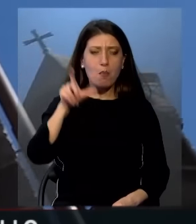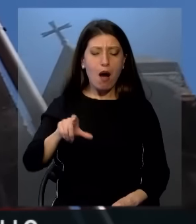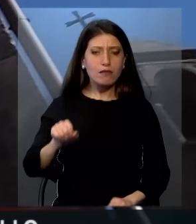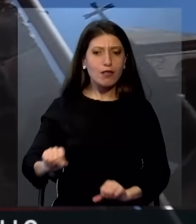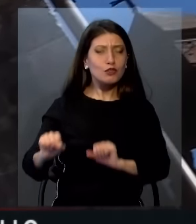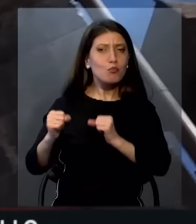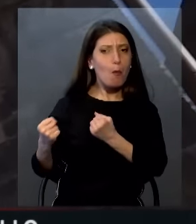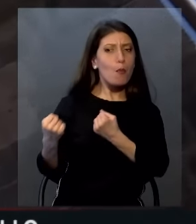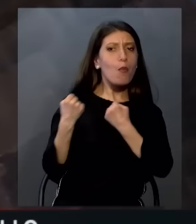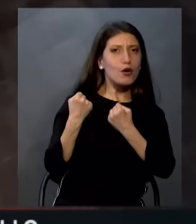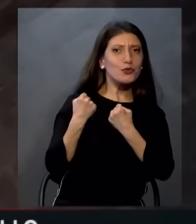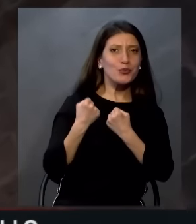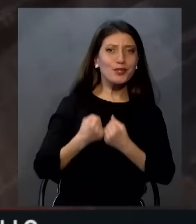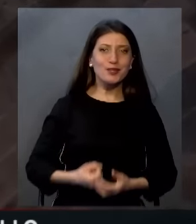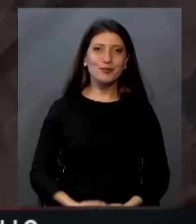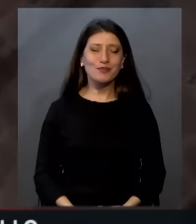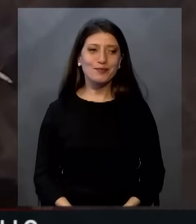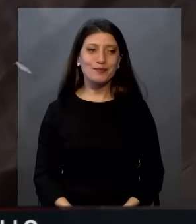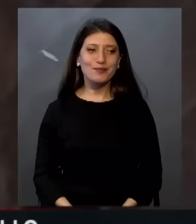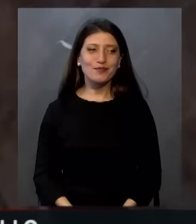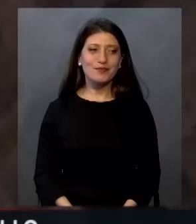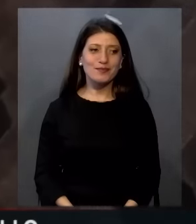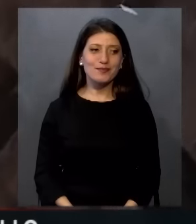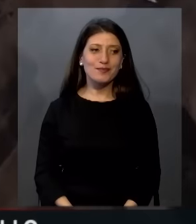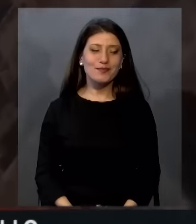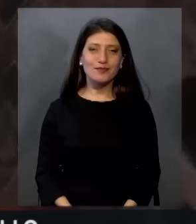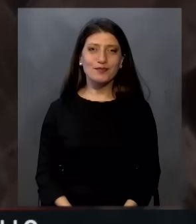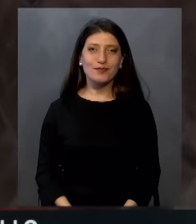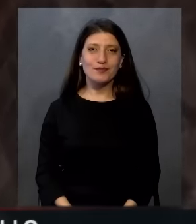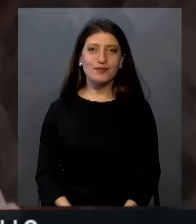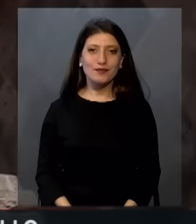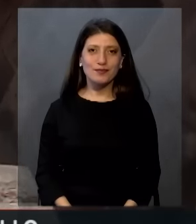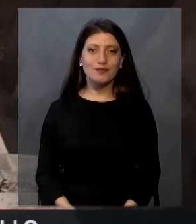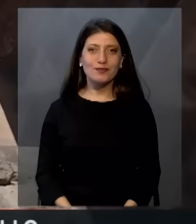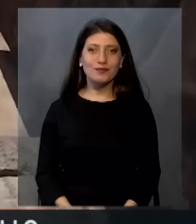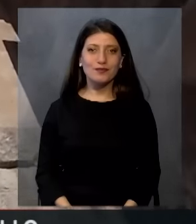է։ Արփիս Քեսյան, Նորա Շարբաթյան, Իրինա Գևորքյան, Հայլուր։